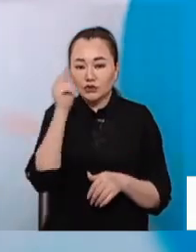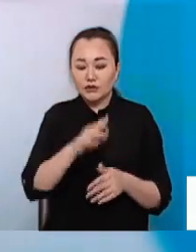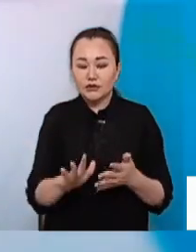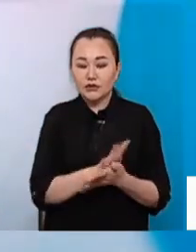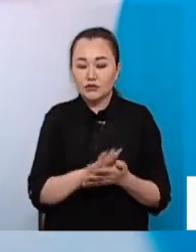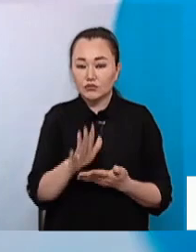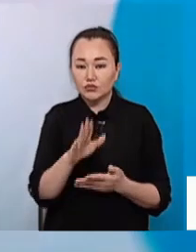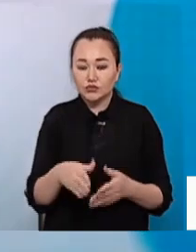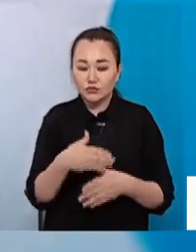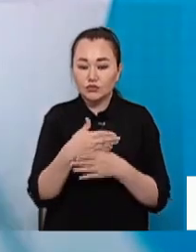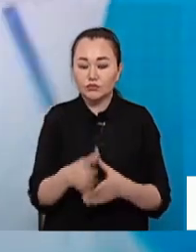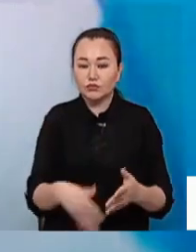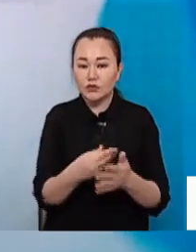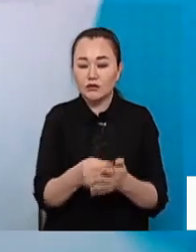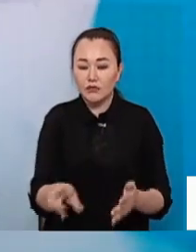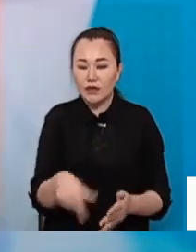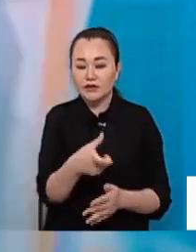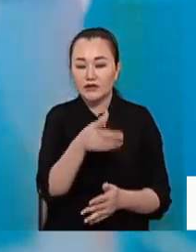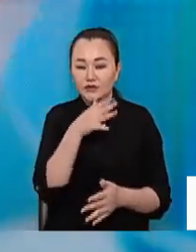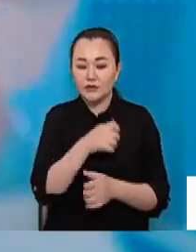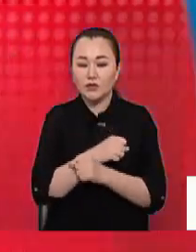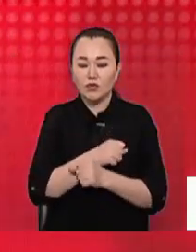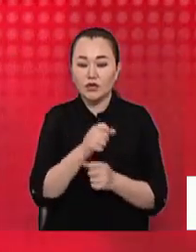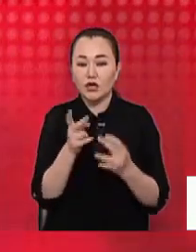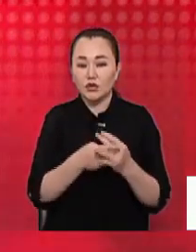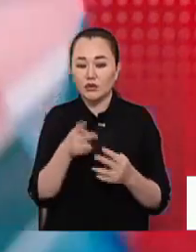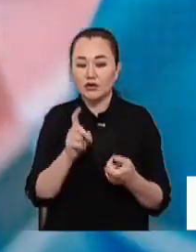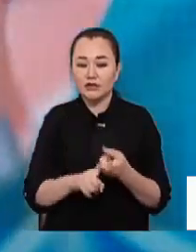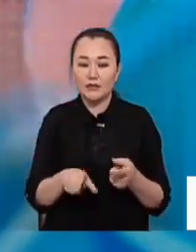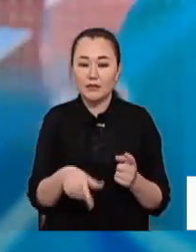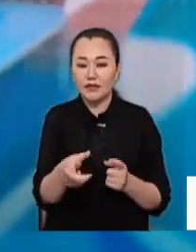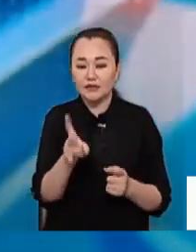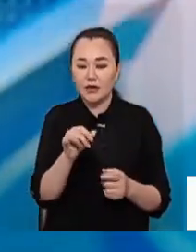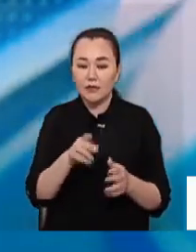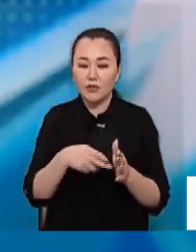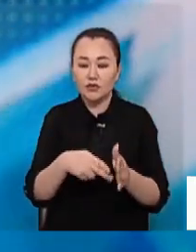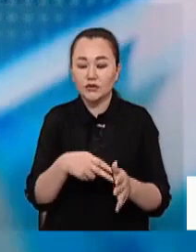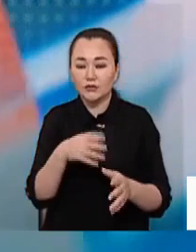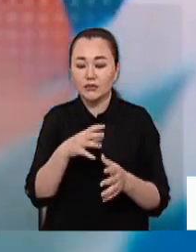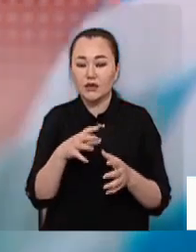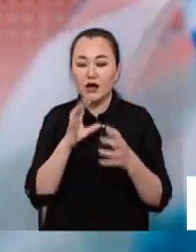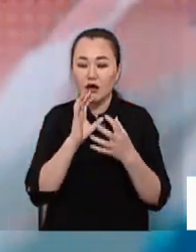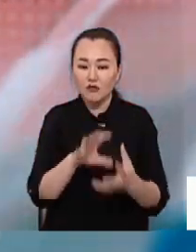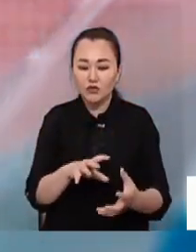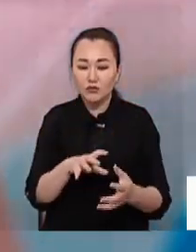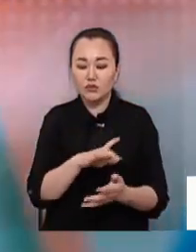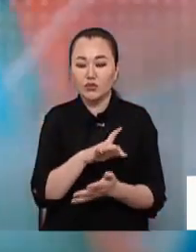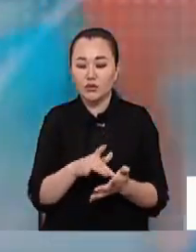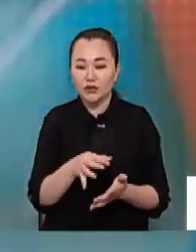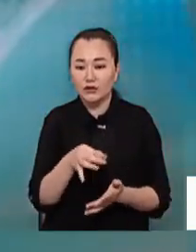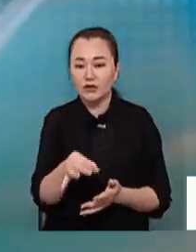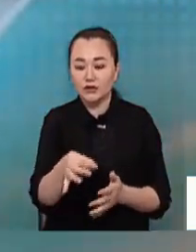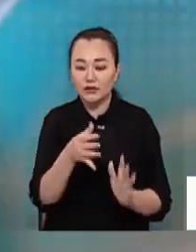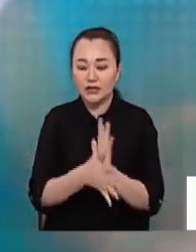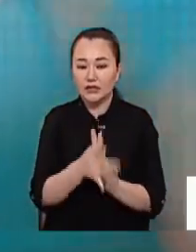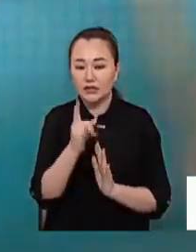Студентам-грантникам будут компенсировать оплату за проезд во время каникул. Льгота касается поездок на поездах и междугородних автобусах. Затраты на